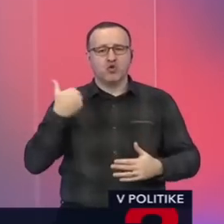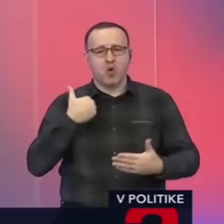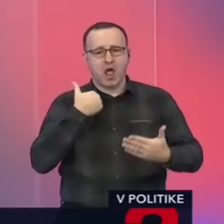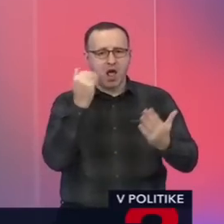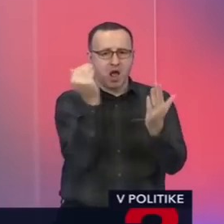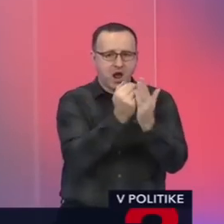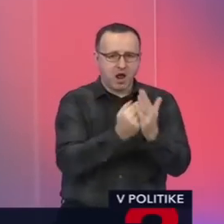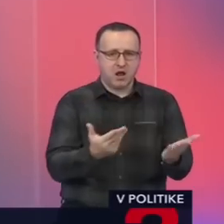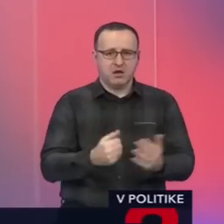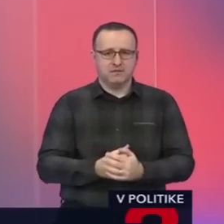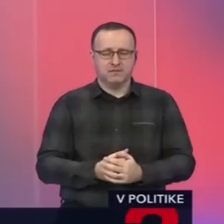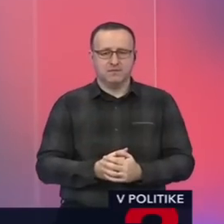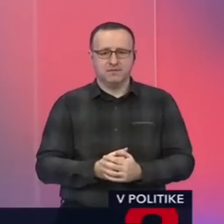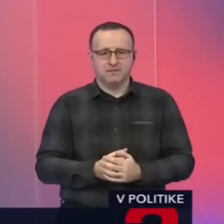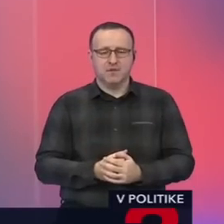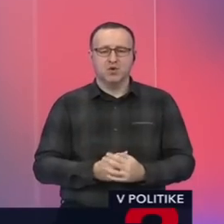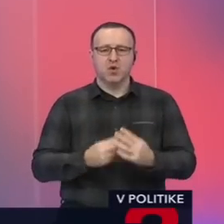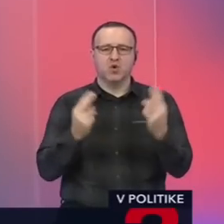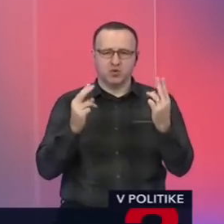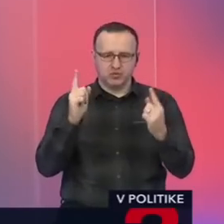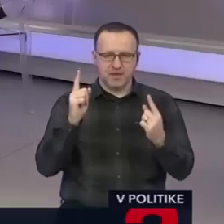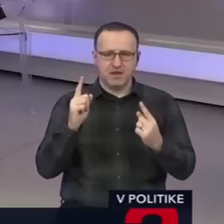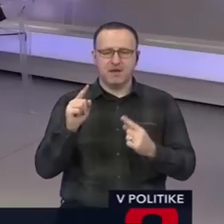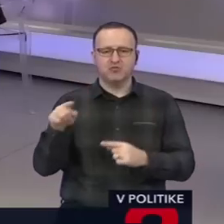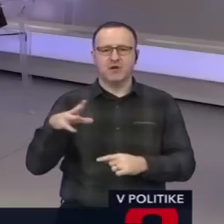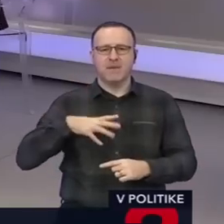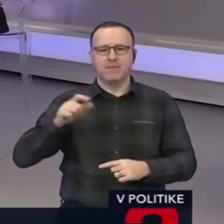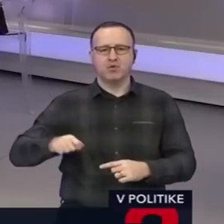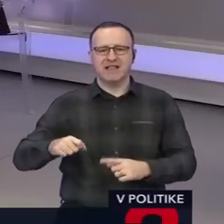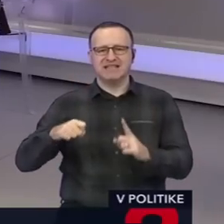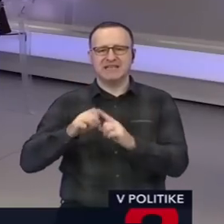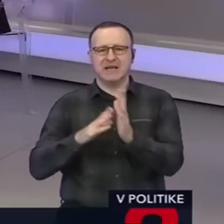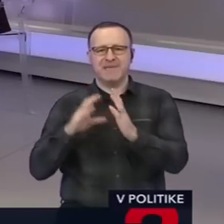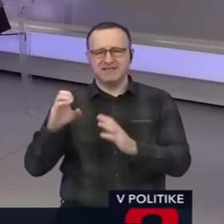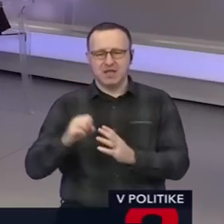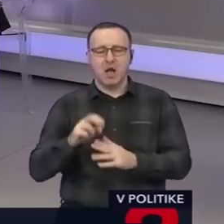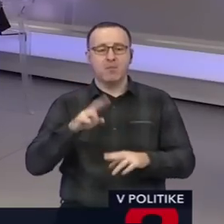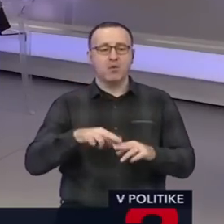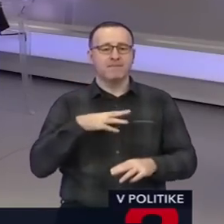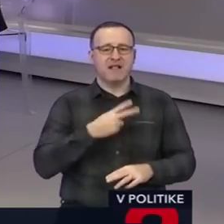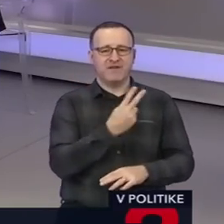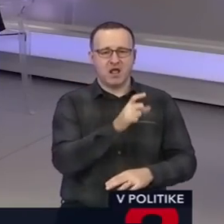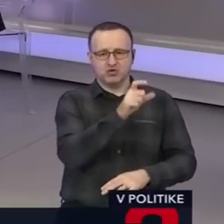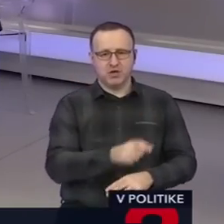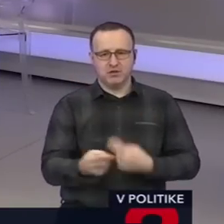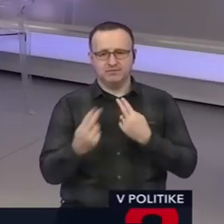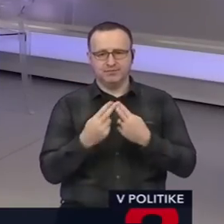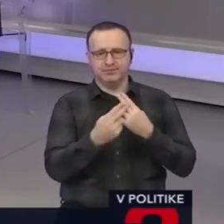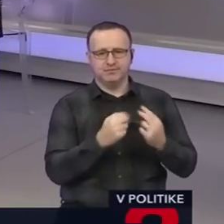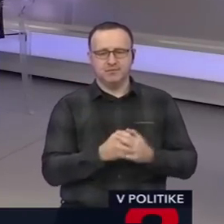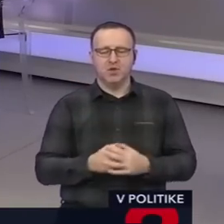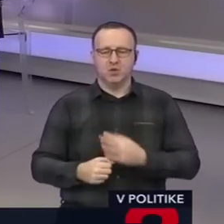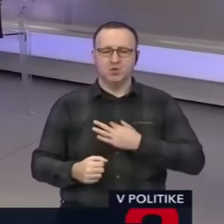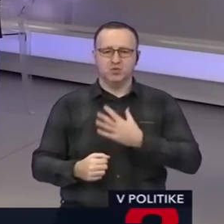tak ďalej, aby rozumiem, sa tieto veci takýmto spôsobom nešírili. Necháme zareagovať aj pána poslanca Kmeca a potom pána poslanca Valáška. Súhlasím s tým,